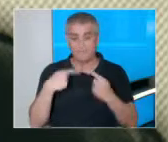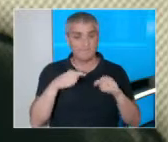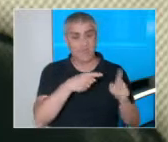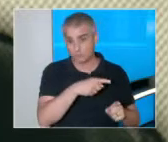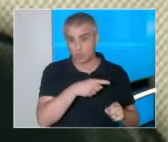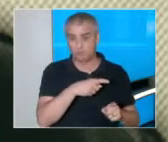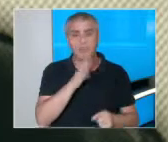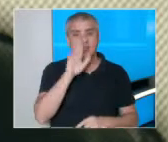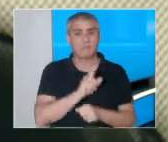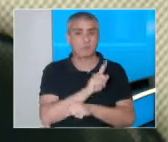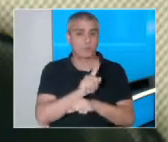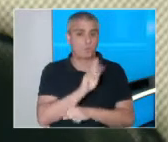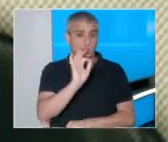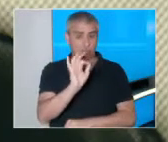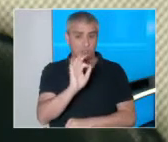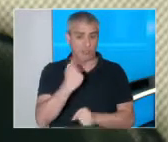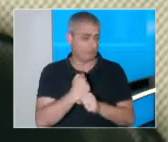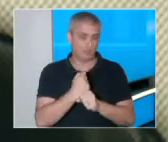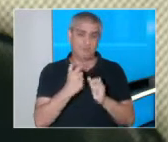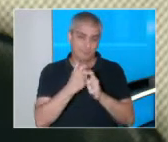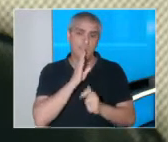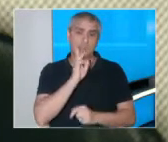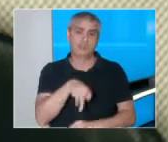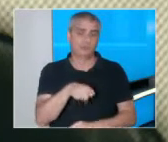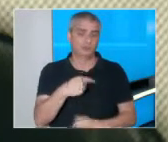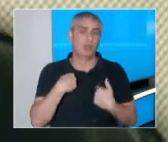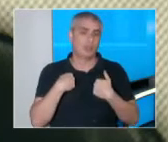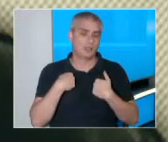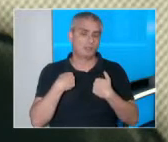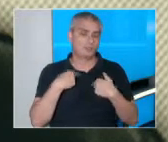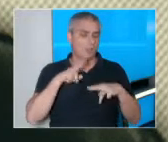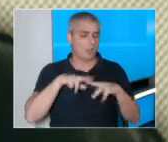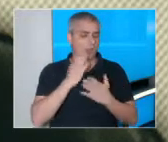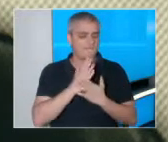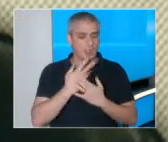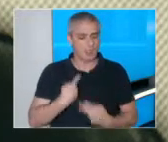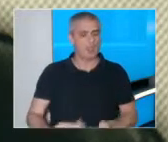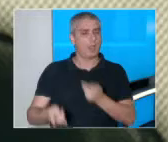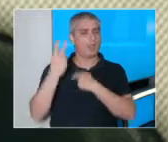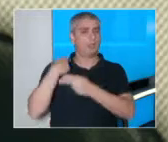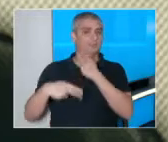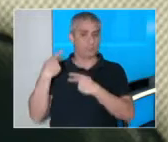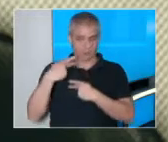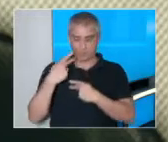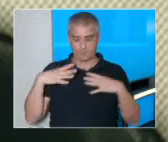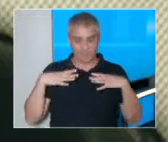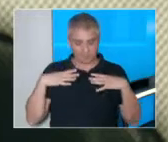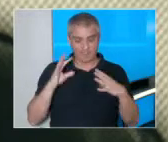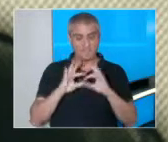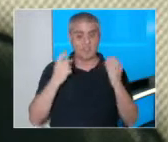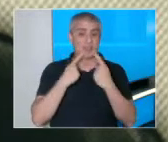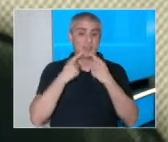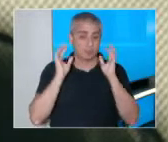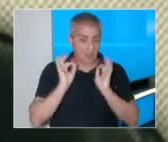לוועדות, גם בתקופה של העשייה, אז יש פה בעיה. אבל אנחנו, אחרי שחזרנו מה שנקרא, מהפגרה, והתחיל